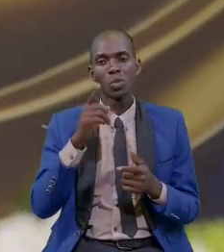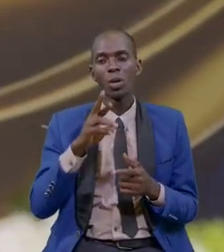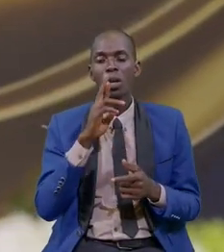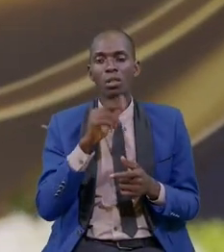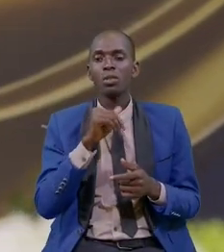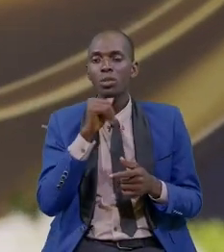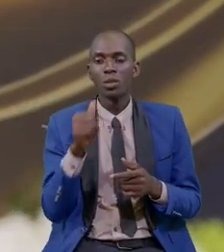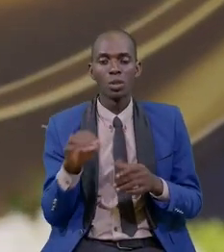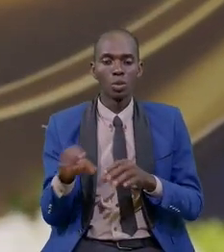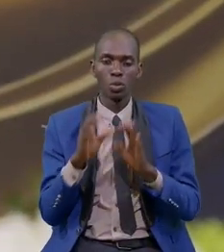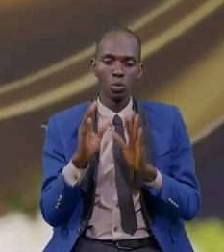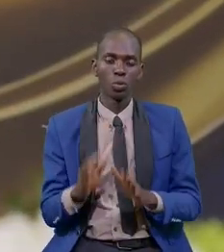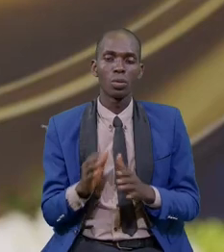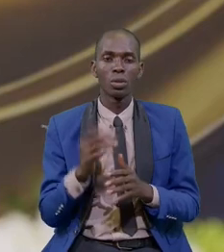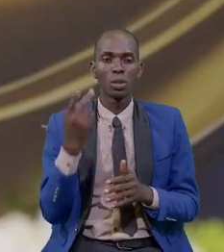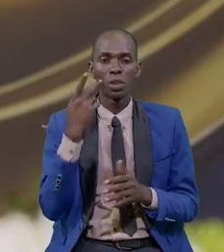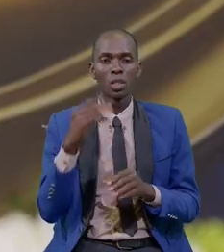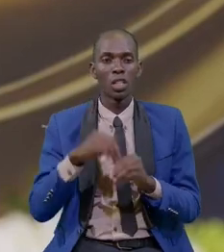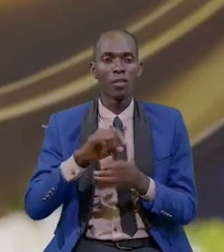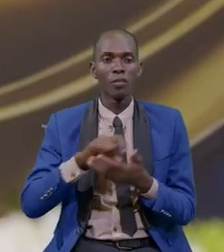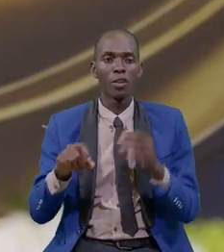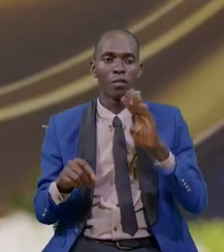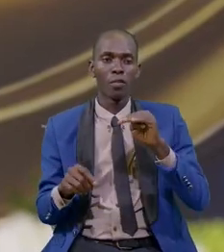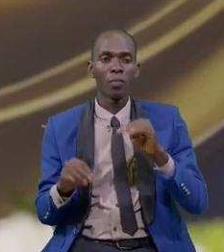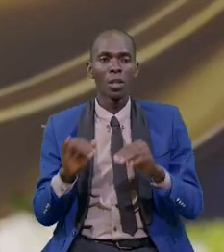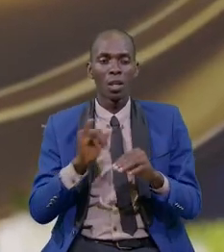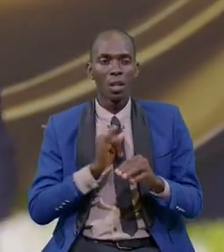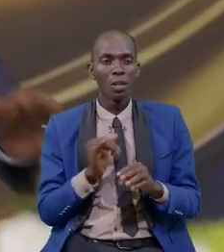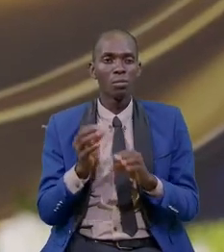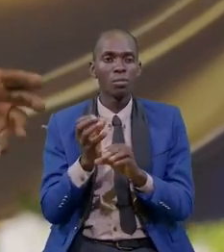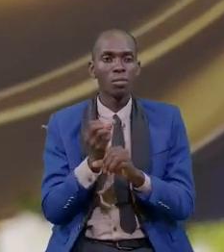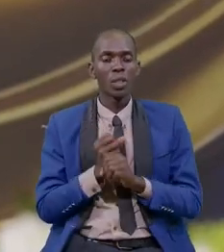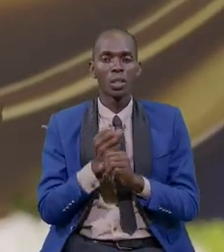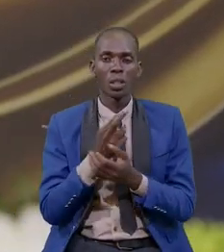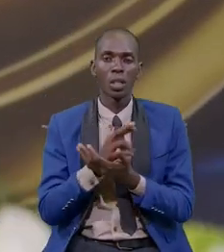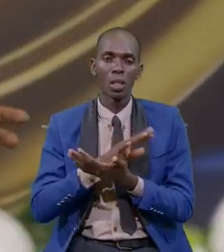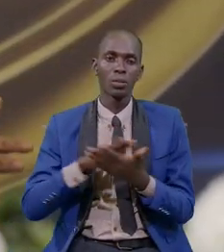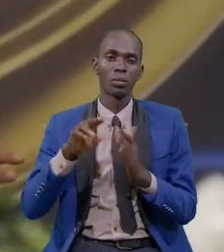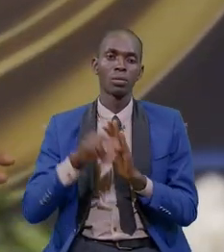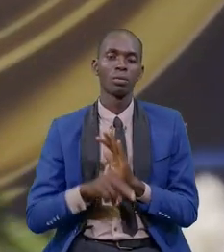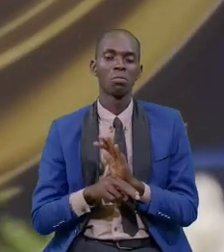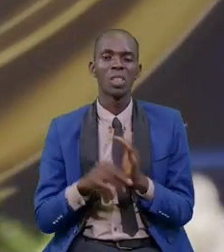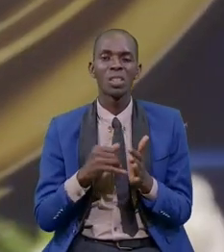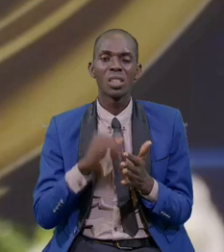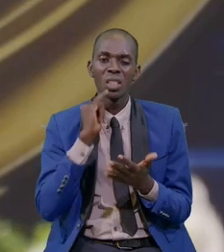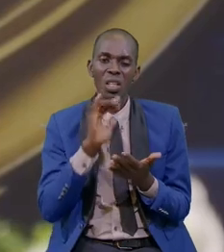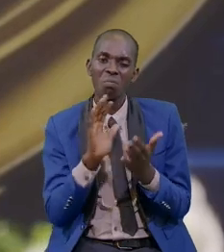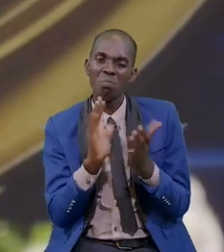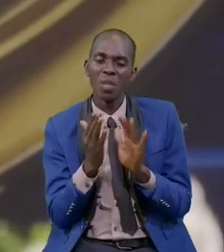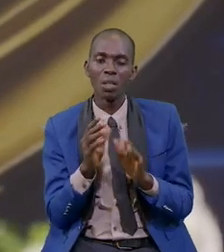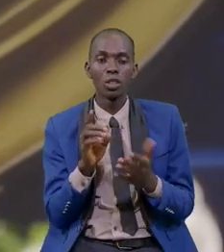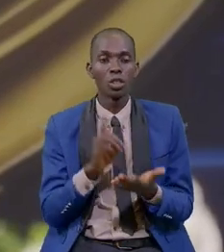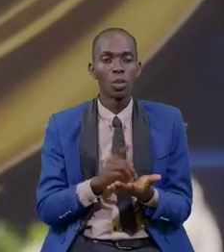14. Il dit, je me revêtais de la justice C'est comme un docteur qui est en train